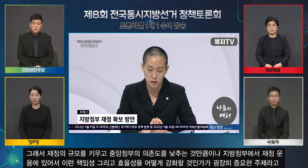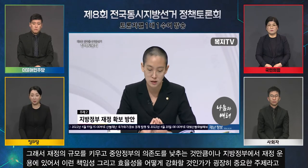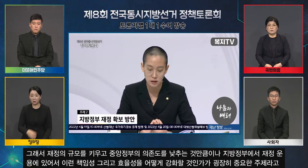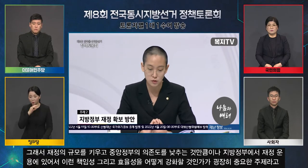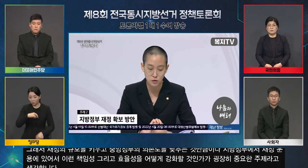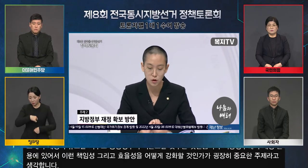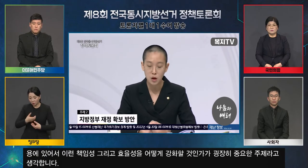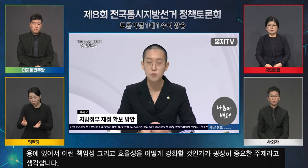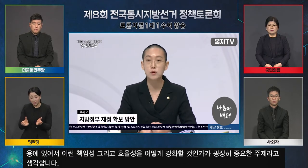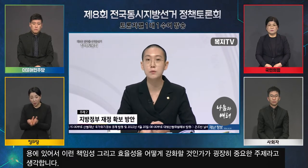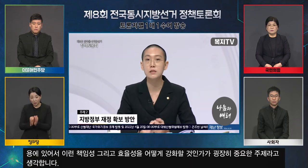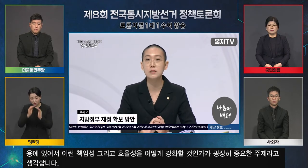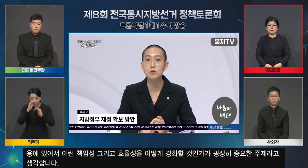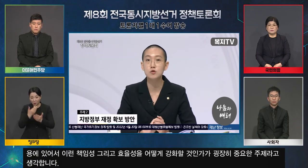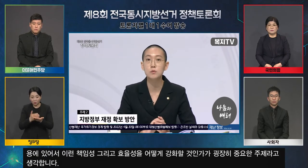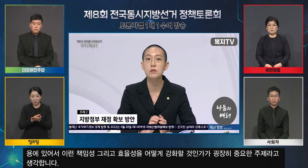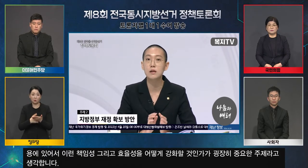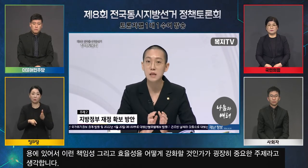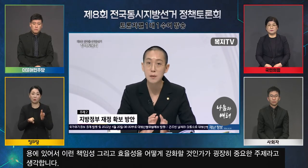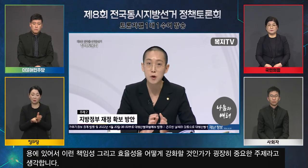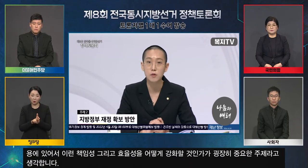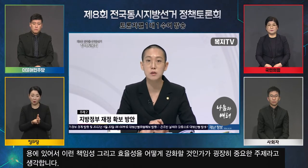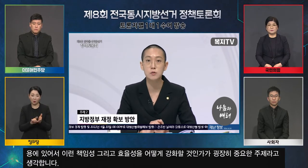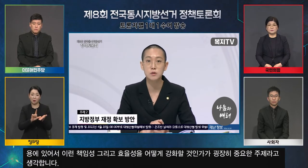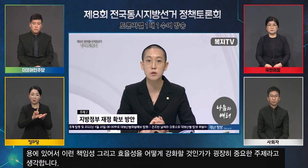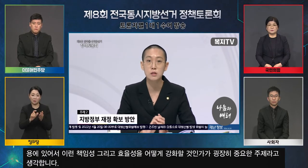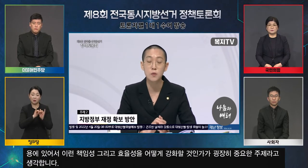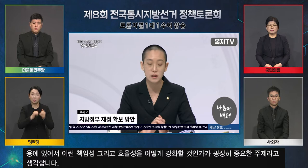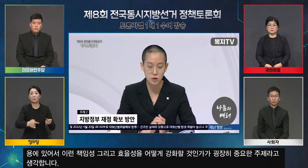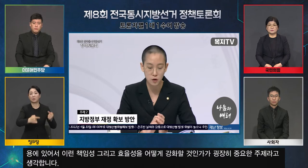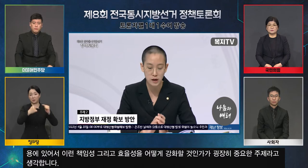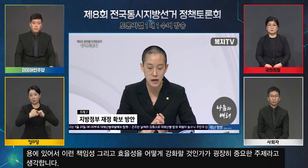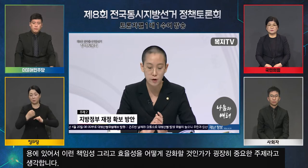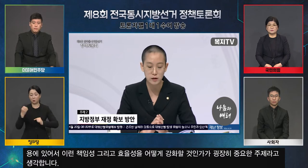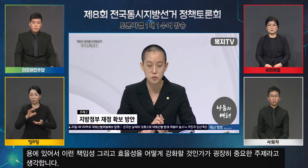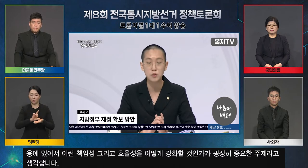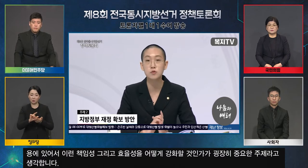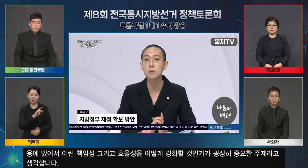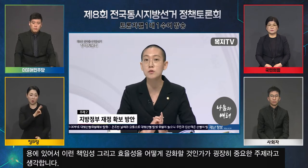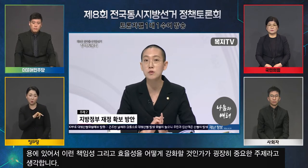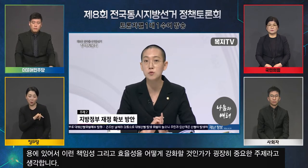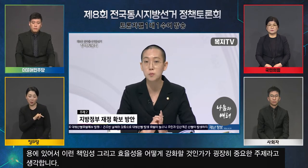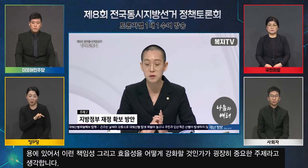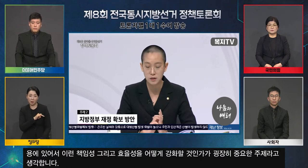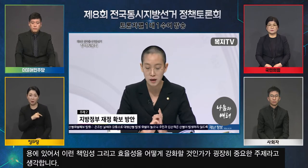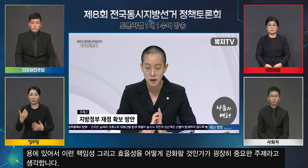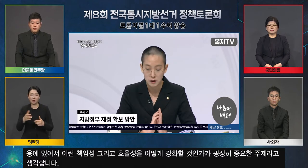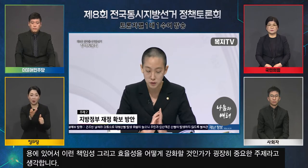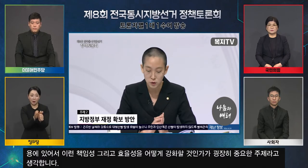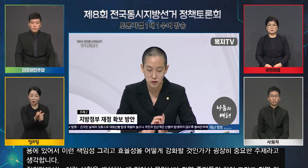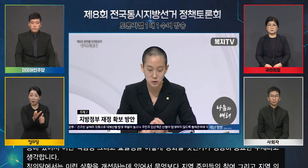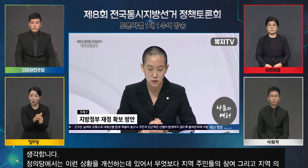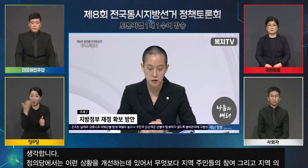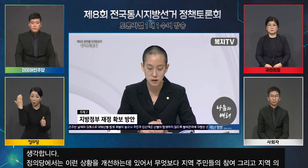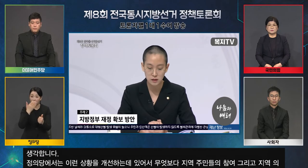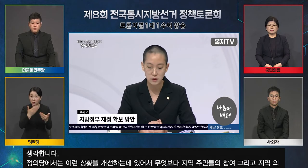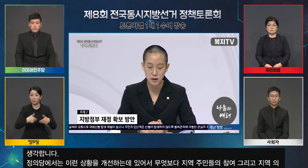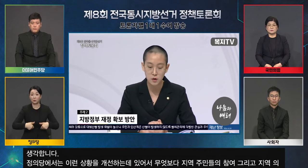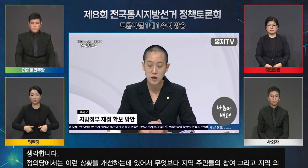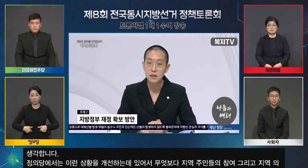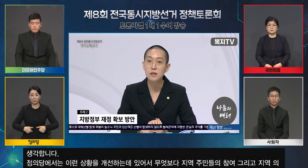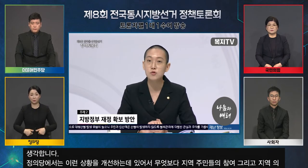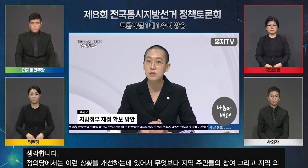상황을 개선하는 데 있어서 무엇보다 지역 주민들의 참여 그리고 지역 의회에서의 역할 강화를 통한 투명성을 높이는 게 필요하다고